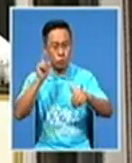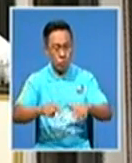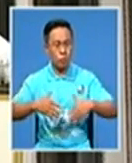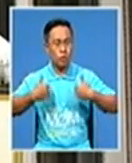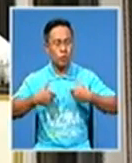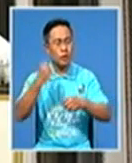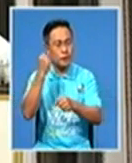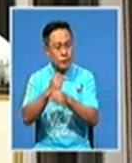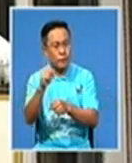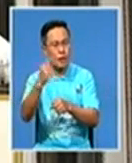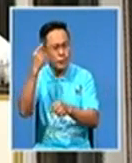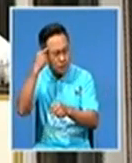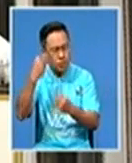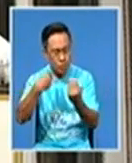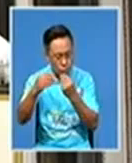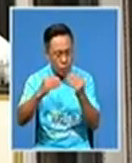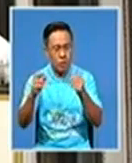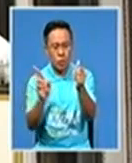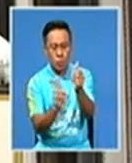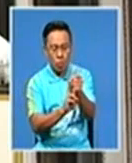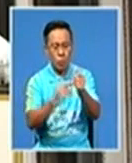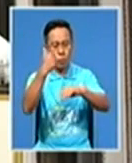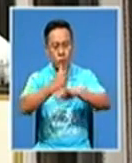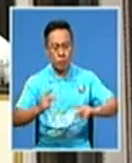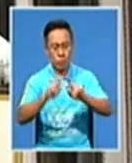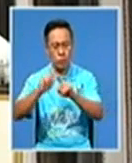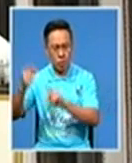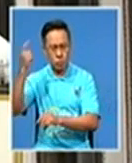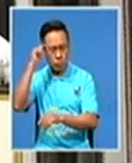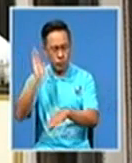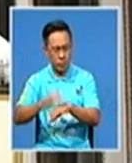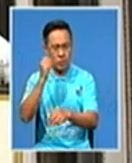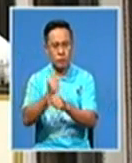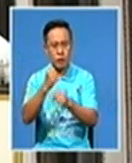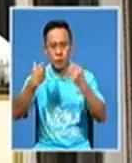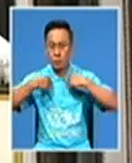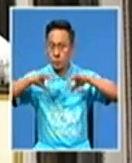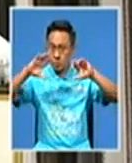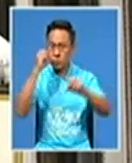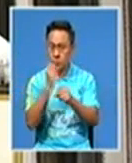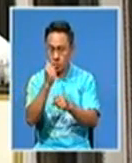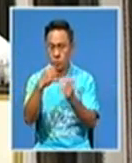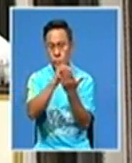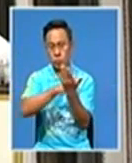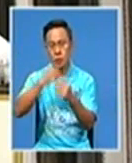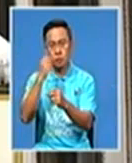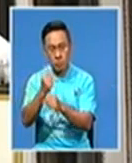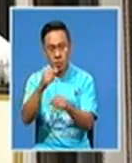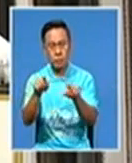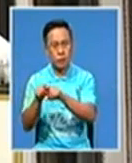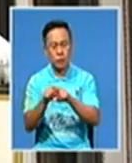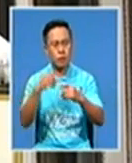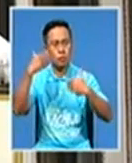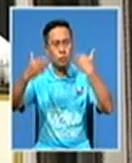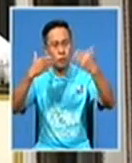ไงตรงนั้นนะผมว่าไม่เกินความสามารถของรองรัฐมนตรีรัฐมนตรีทุกท่านนะครับกับข้าราชการทุกจังหวัดนะครับทุกพื้นที่ในทุกกิ